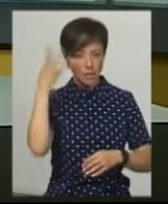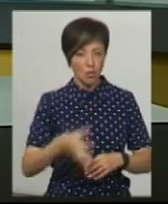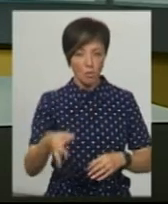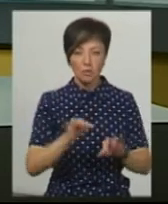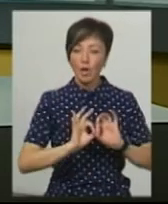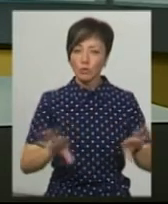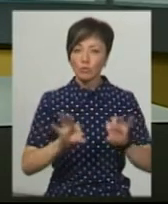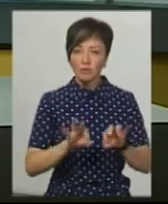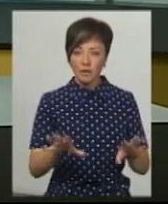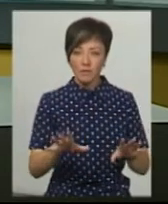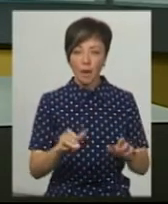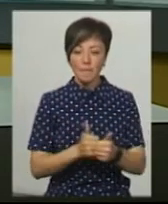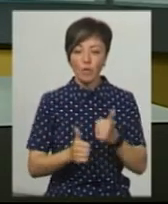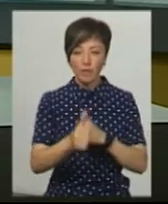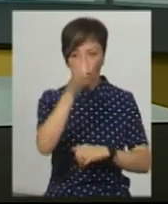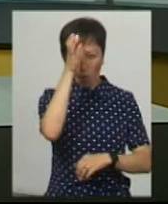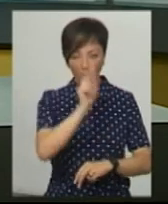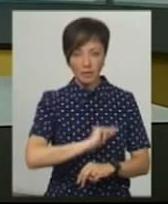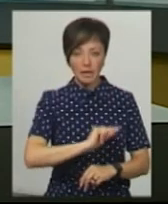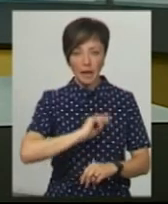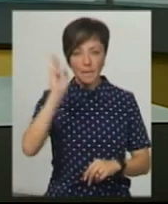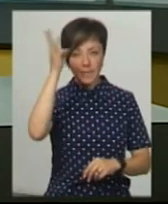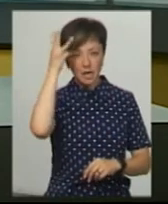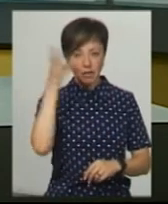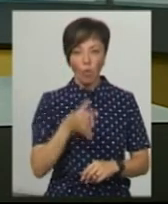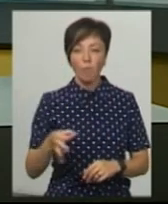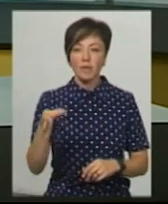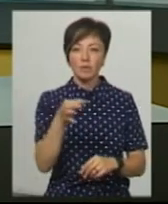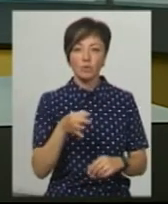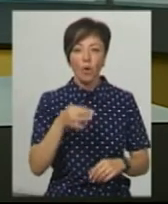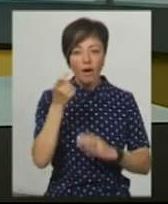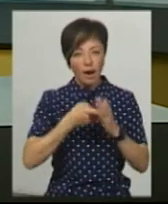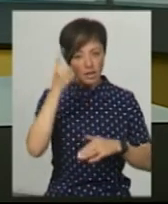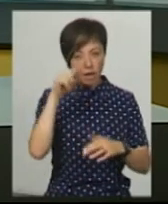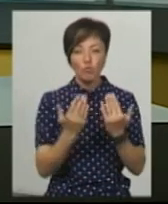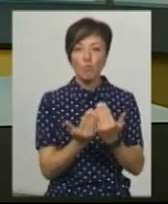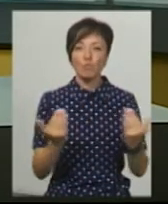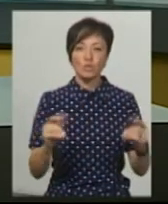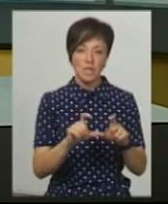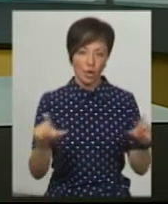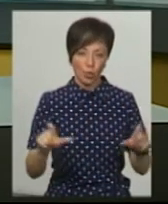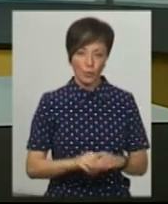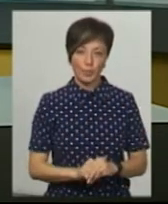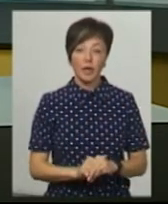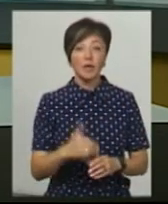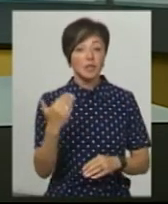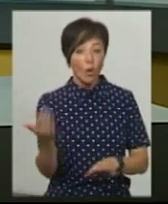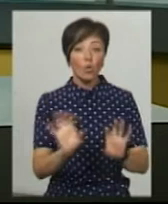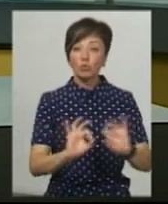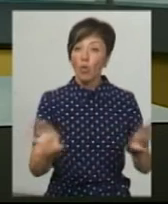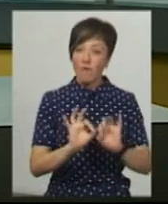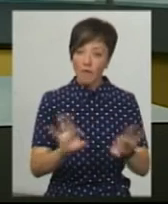Про це розповів провідний науковий співробітник Хмельницького обласного краєзнавчого музею Сергій Ясюнін. За його